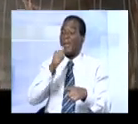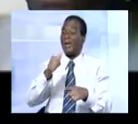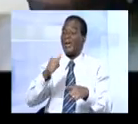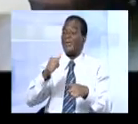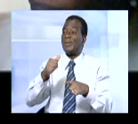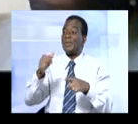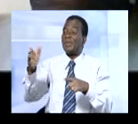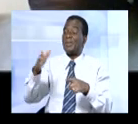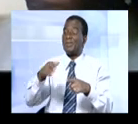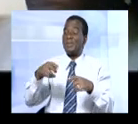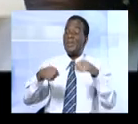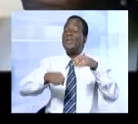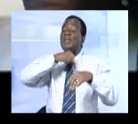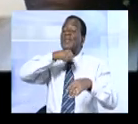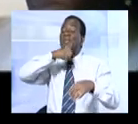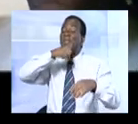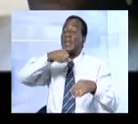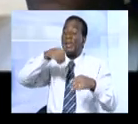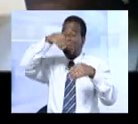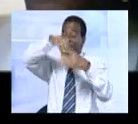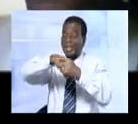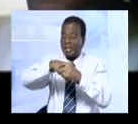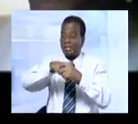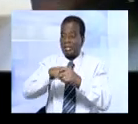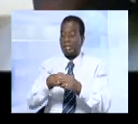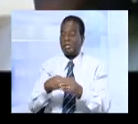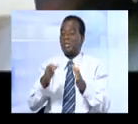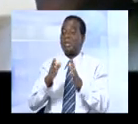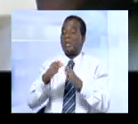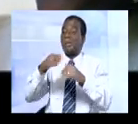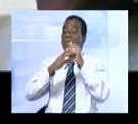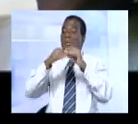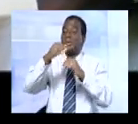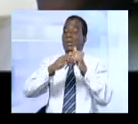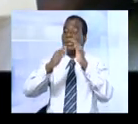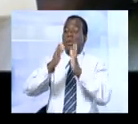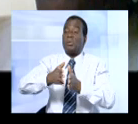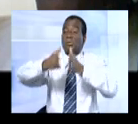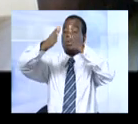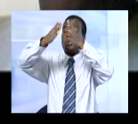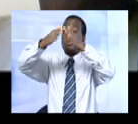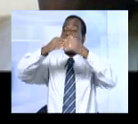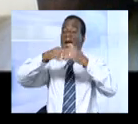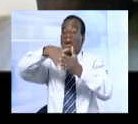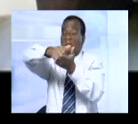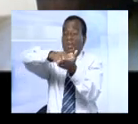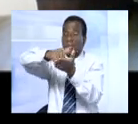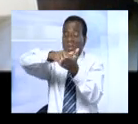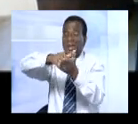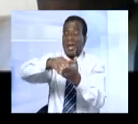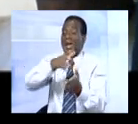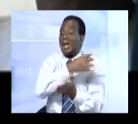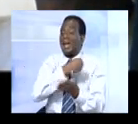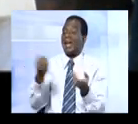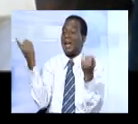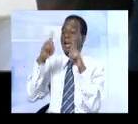bâtiment. Et ensuite, le manque de contrôle du sol, qui est là, qu'il n'y a pas de sondage du sol avant de